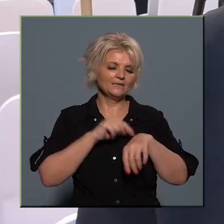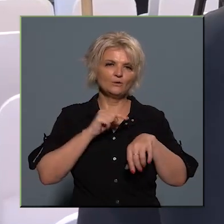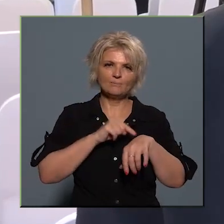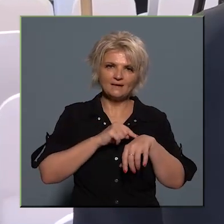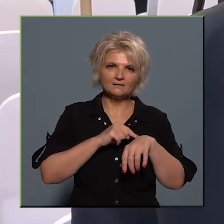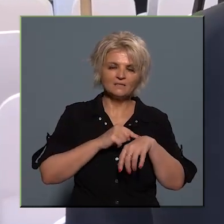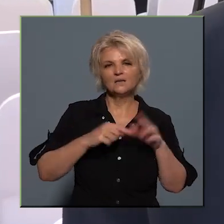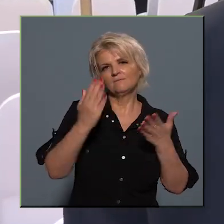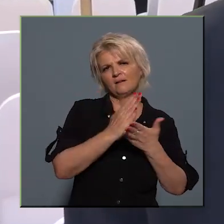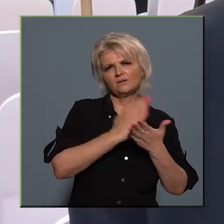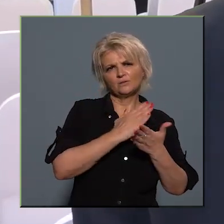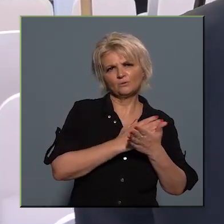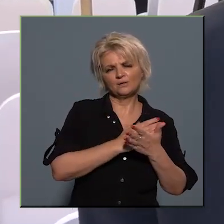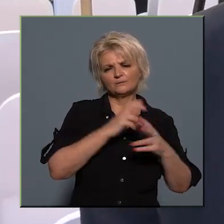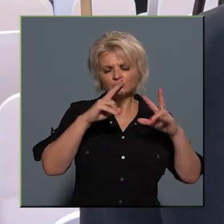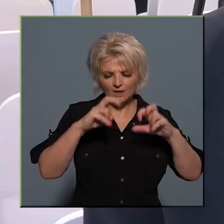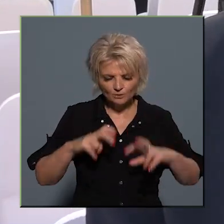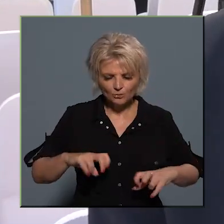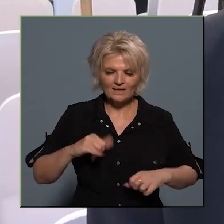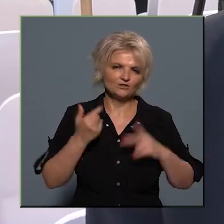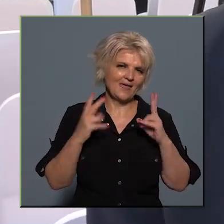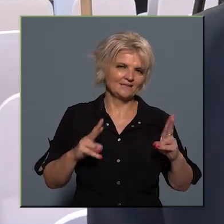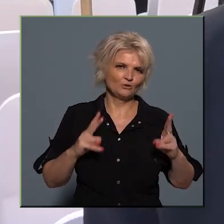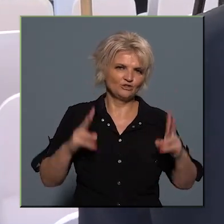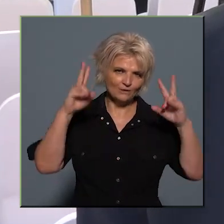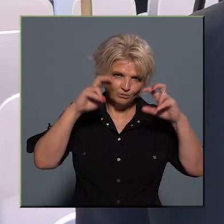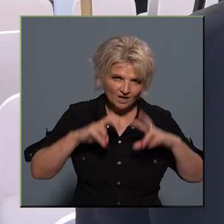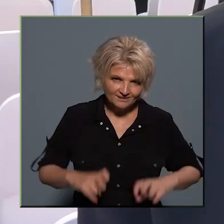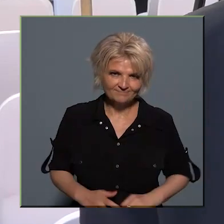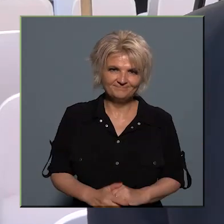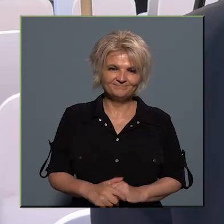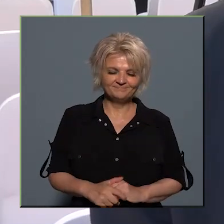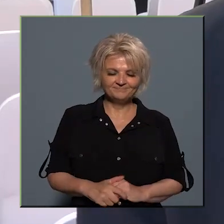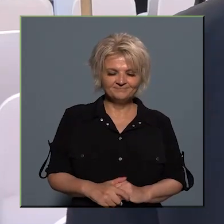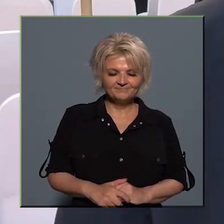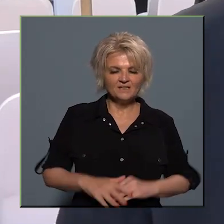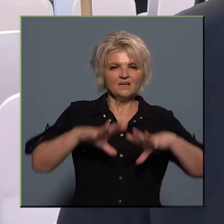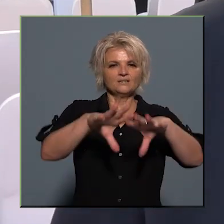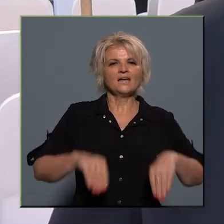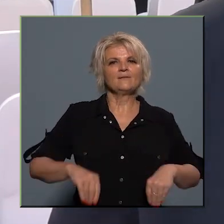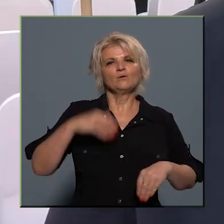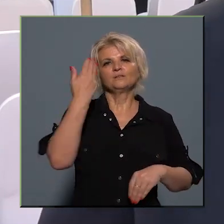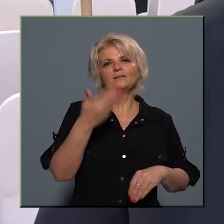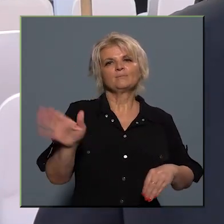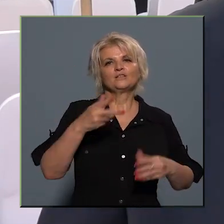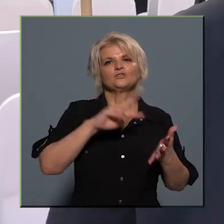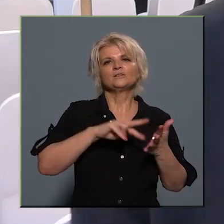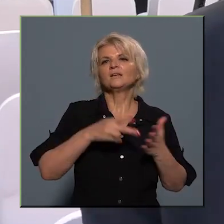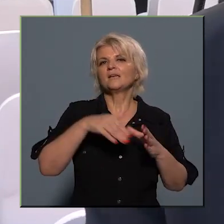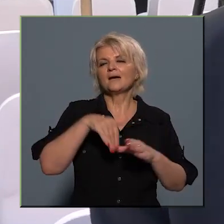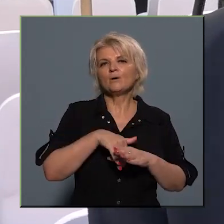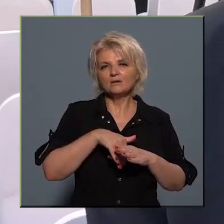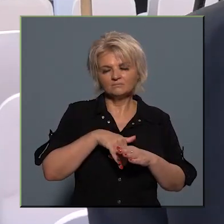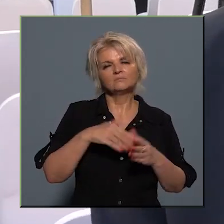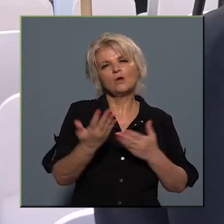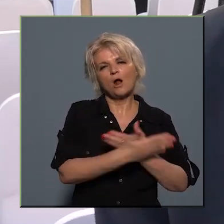a feladatokat is, és a lehetőségeket is. Az elfogadott nemzeti stratégia szerint hajtjuk végre